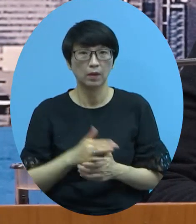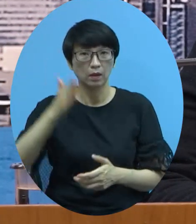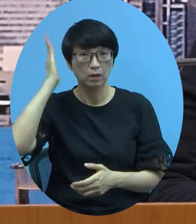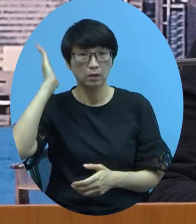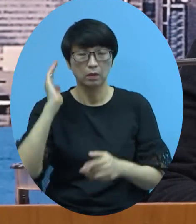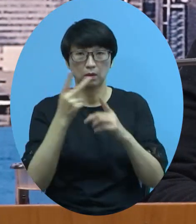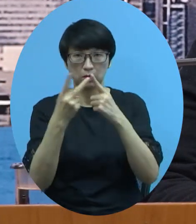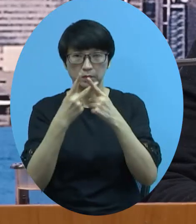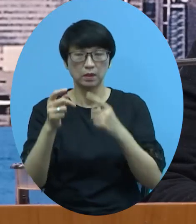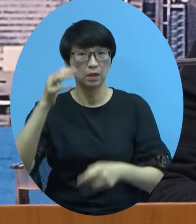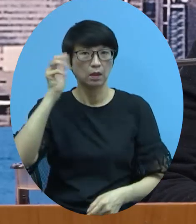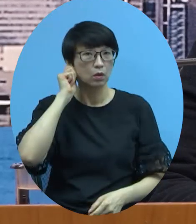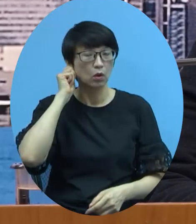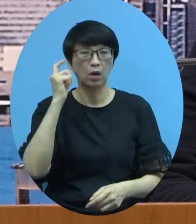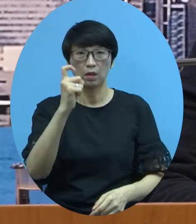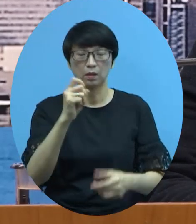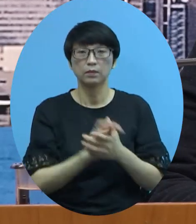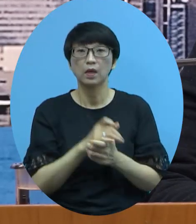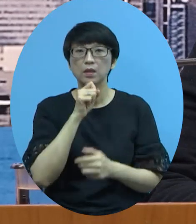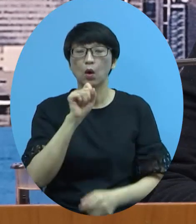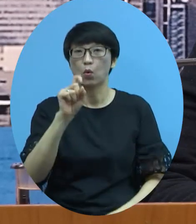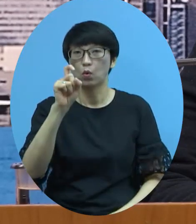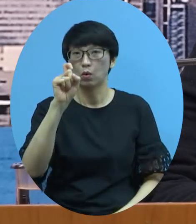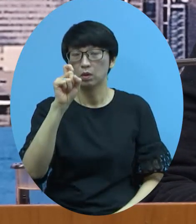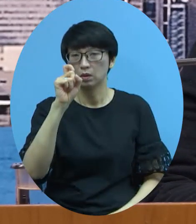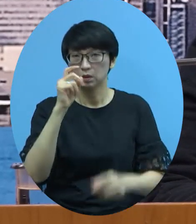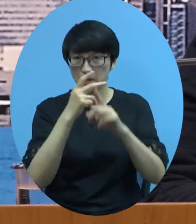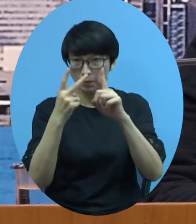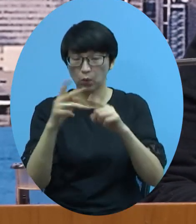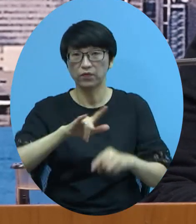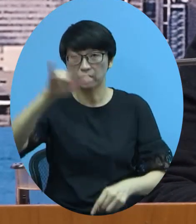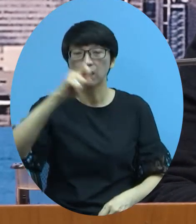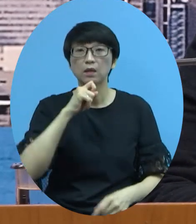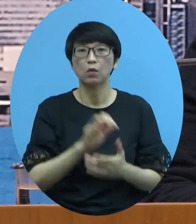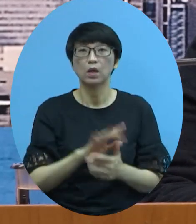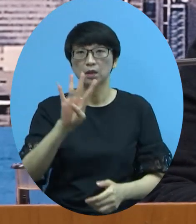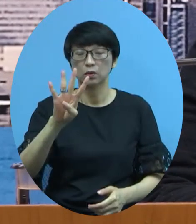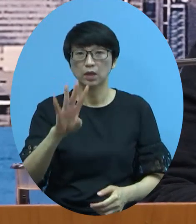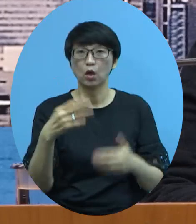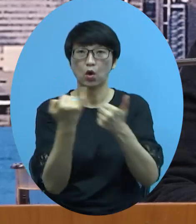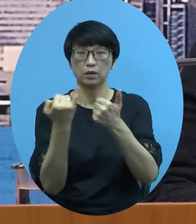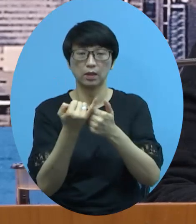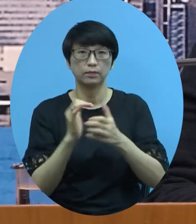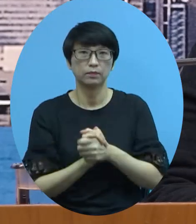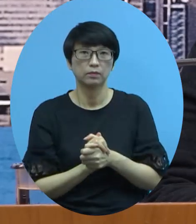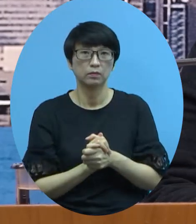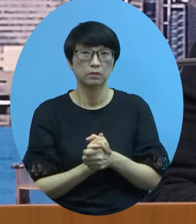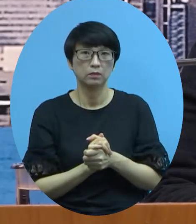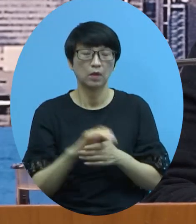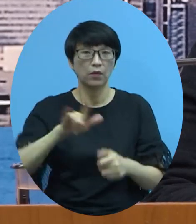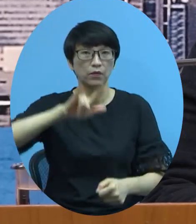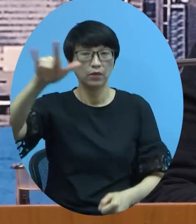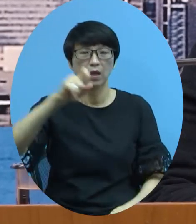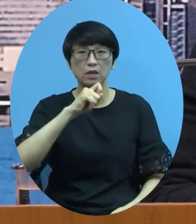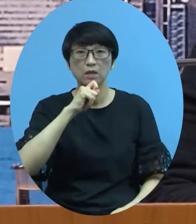12男9女。咁其中咧就有12位咧係有外遊記錄嘅，咁4位咧係學生。有外遊記錄